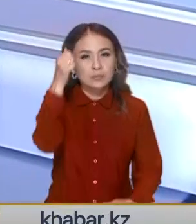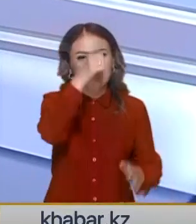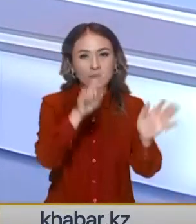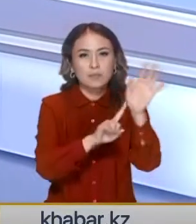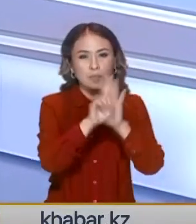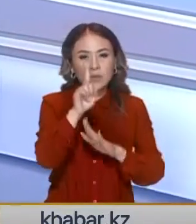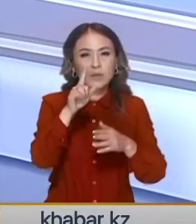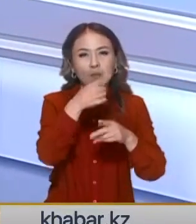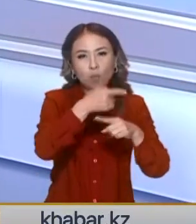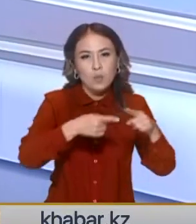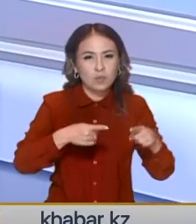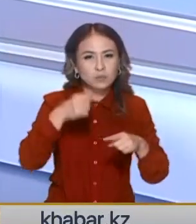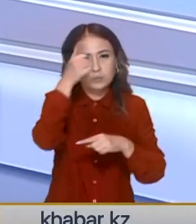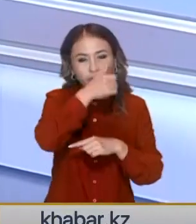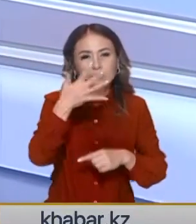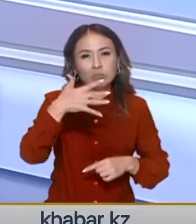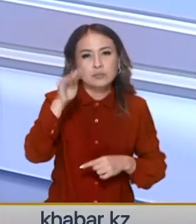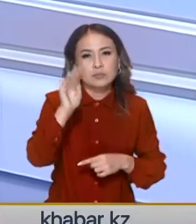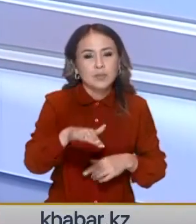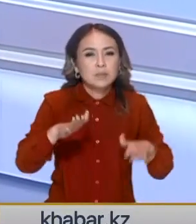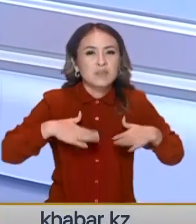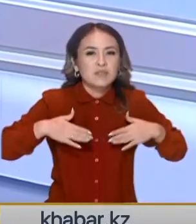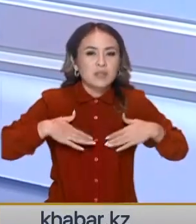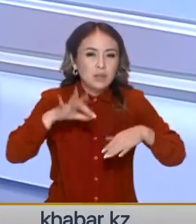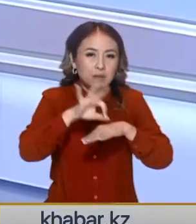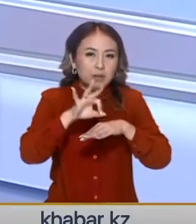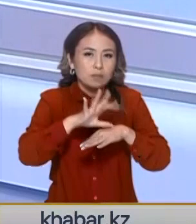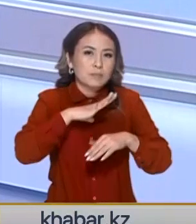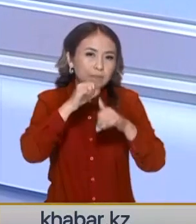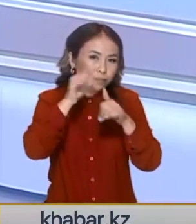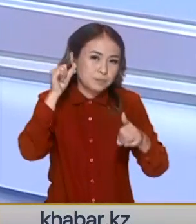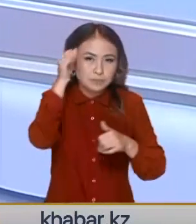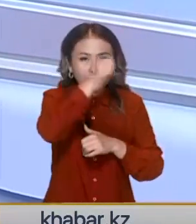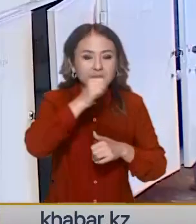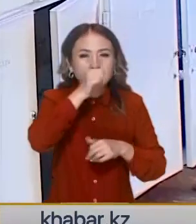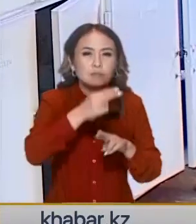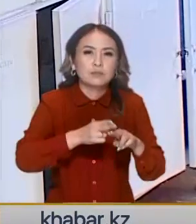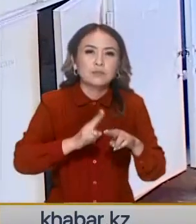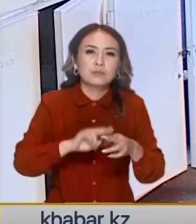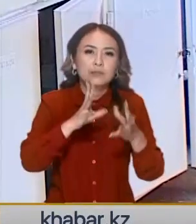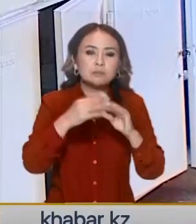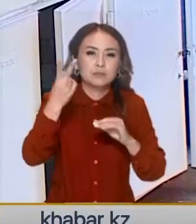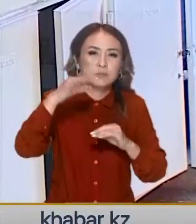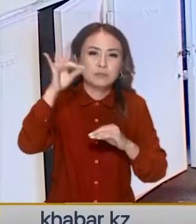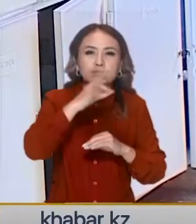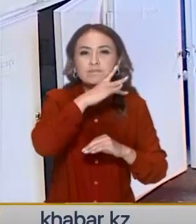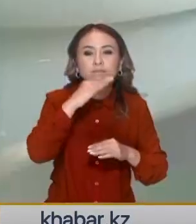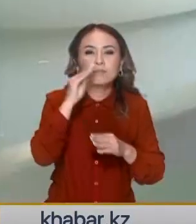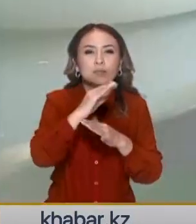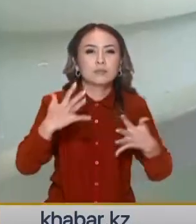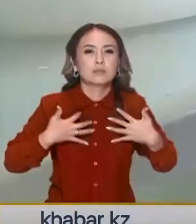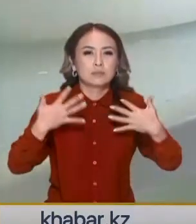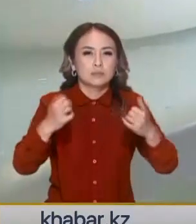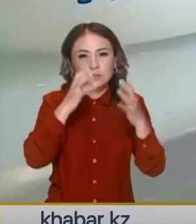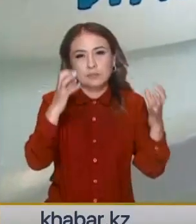Жыл басынан бері жарты жылда 50 мыңдай адам пневмонияға шалдыққан. Бұл былтырғы жылдың сол кезеңімен салыстырғанда 20% көп. Мұны